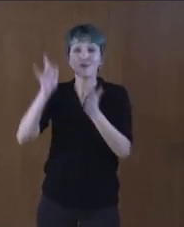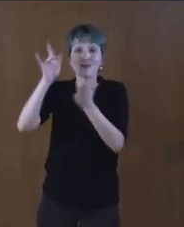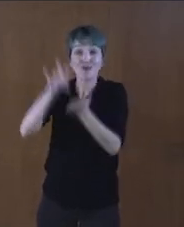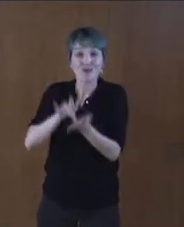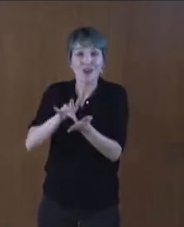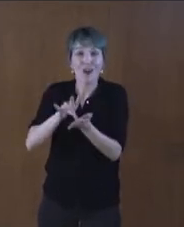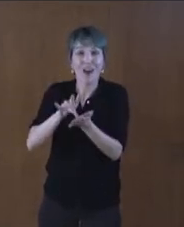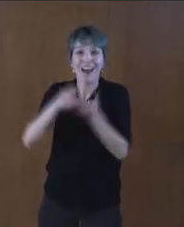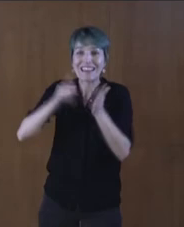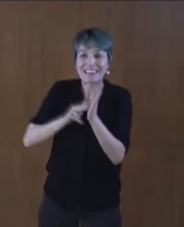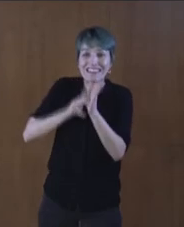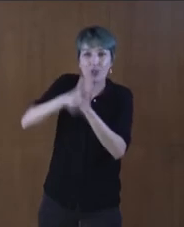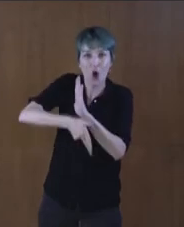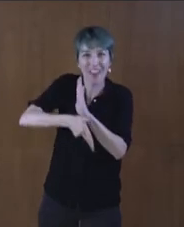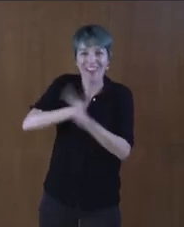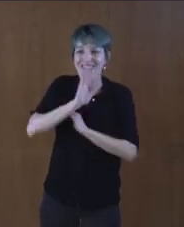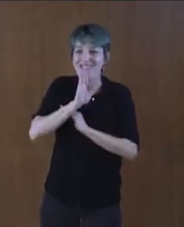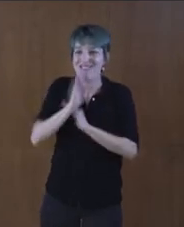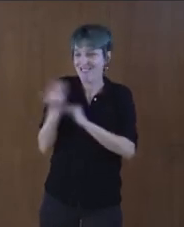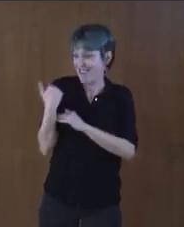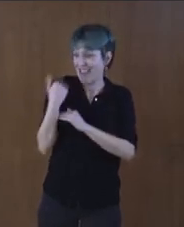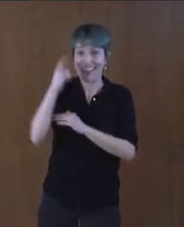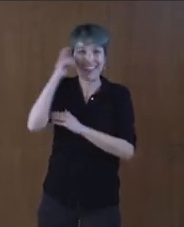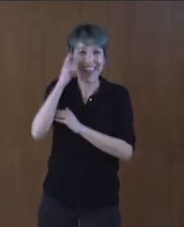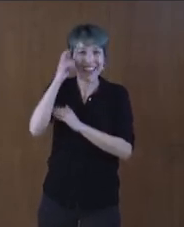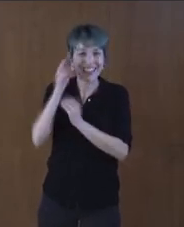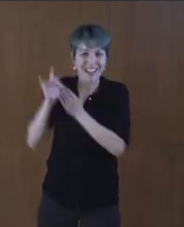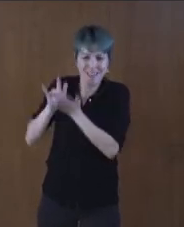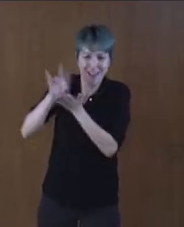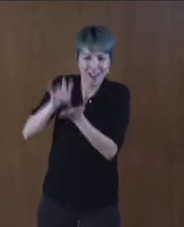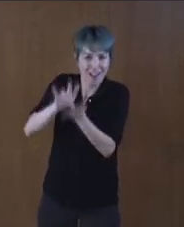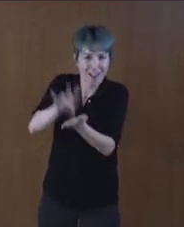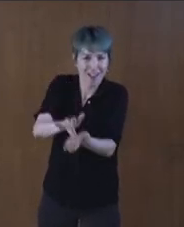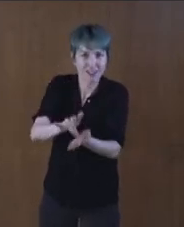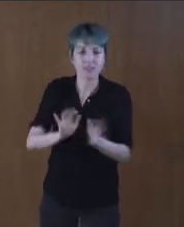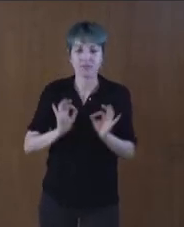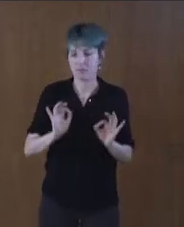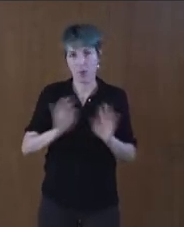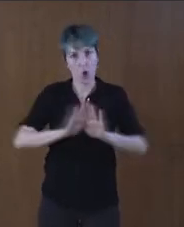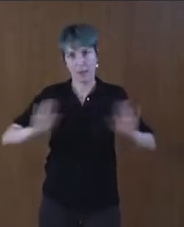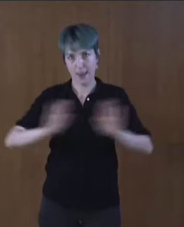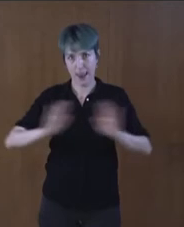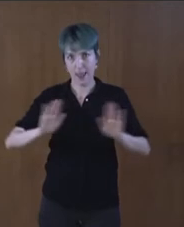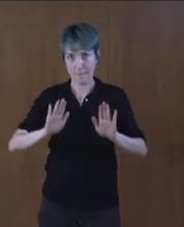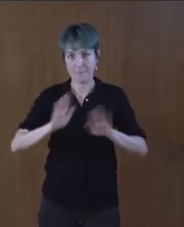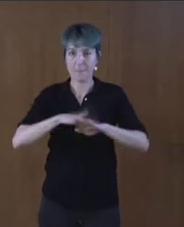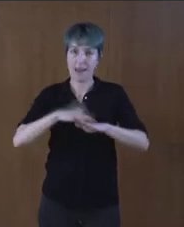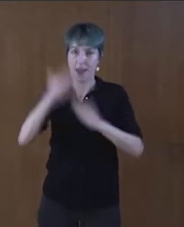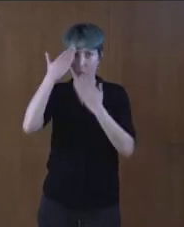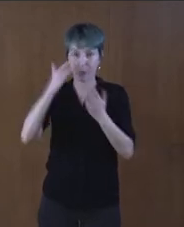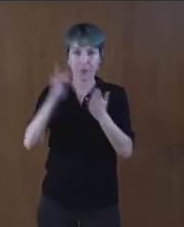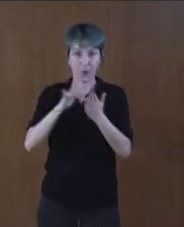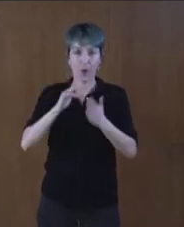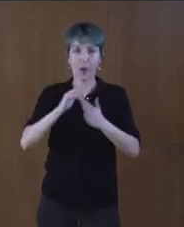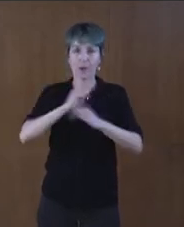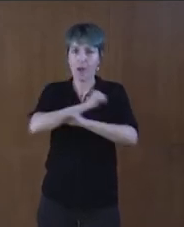la història que aquests dies hem viscut d'una manera particularment cruel. Hi ha hagut